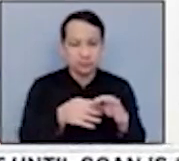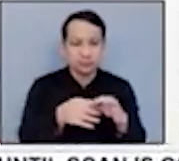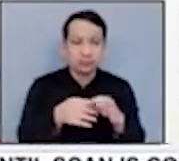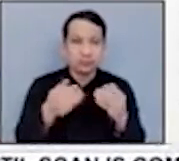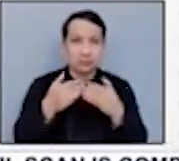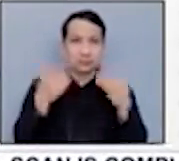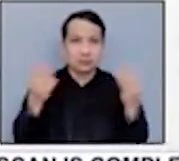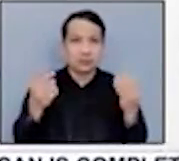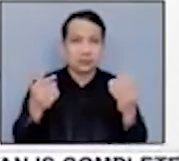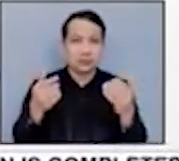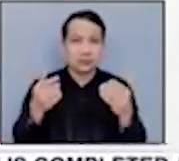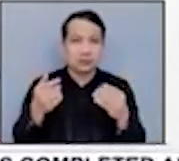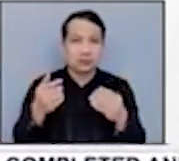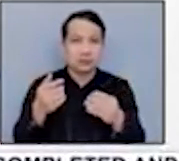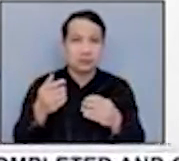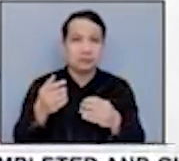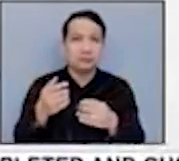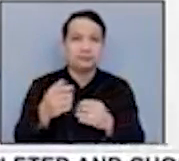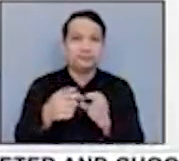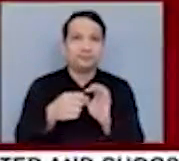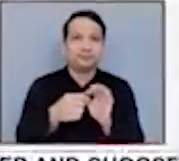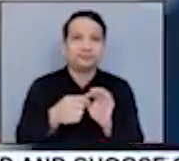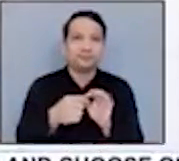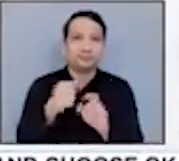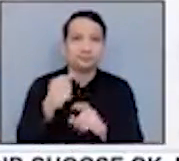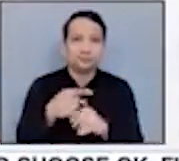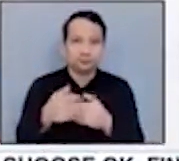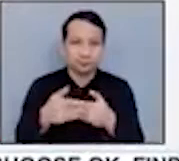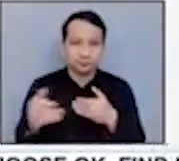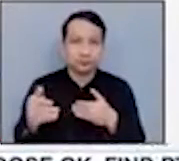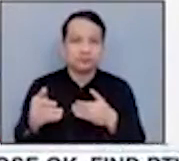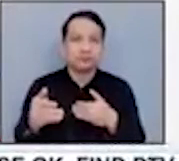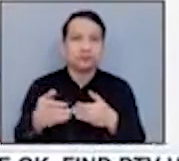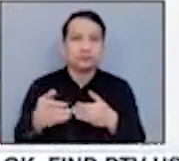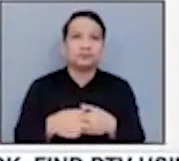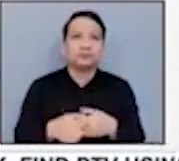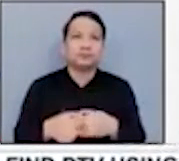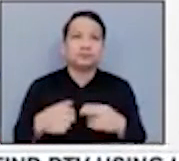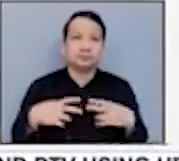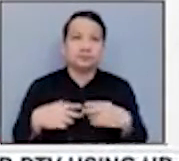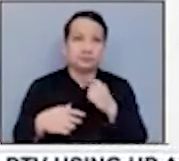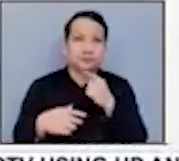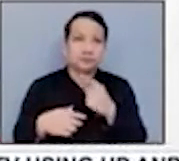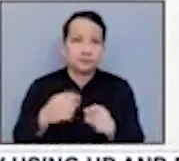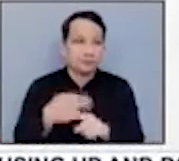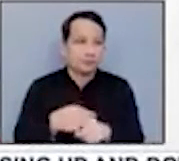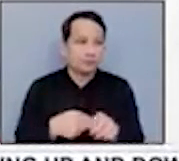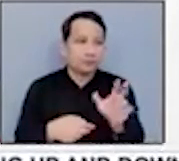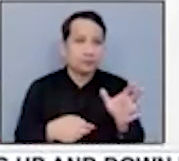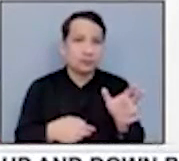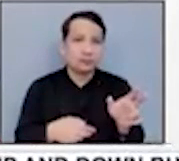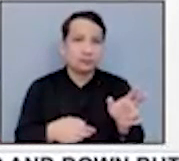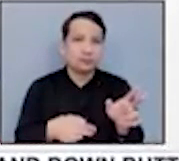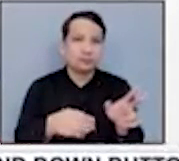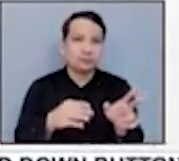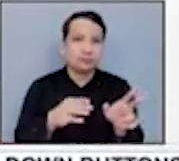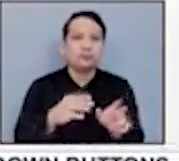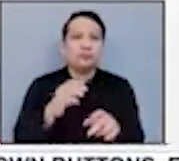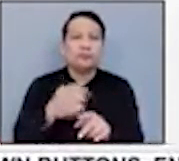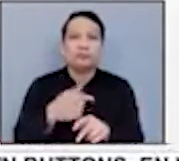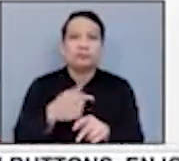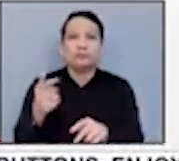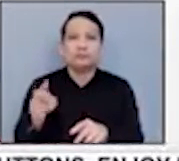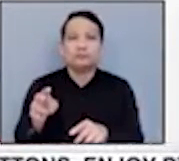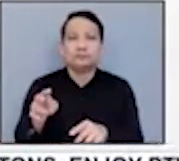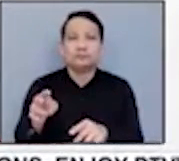kagitingan para ma-avail ng publiko ang mahabang weekend. Ang holiday naman para sa November 30 o Bonifacio Day na natapat ng Webes sa